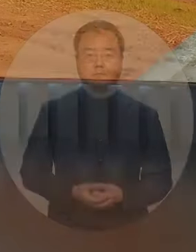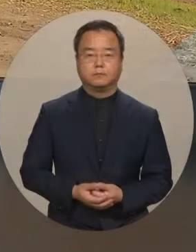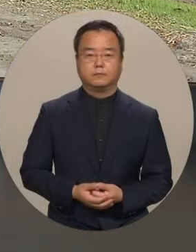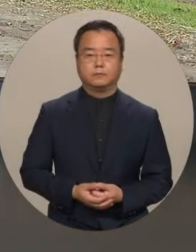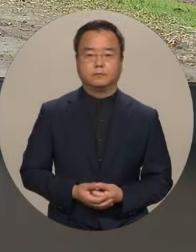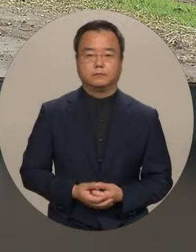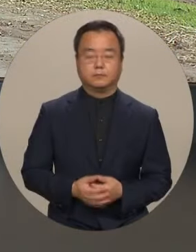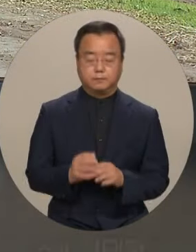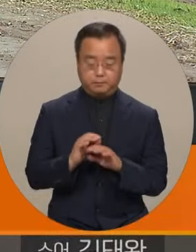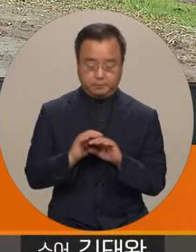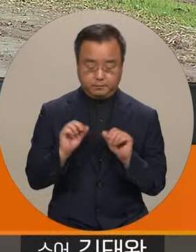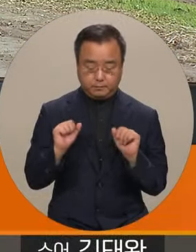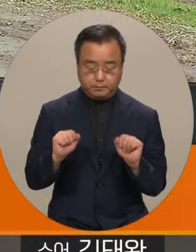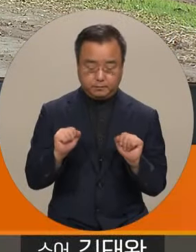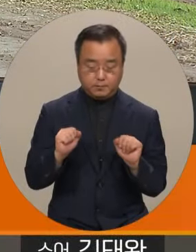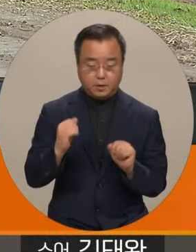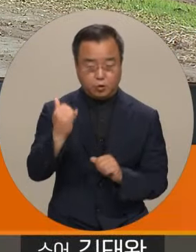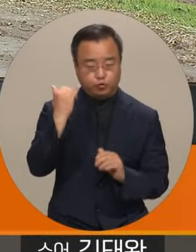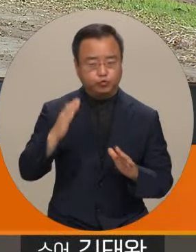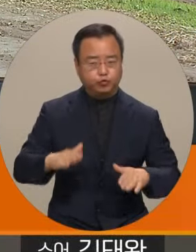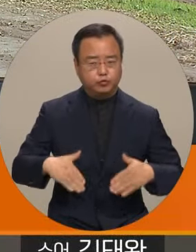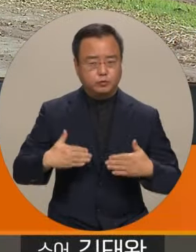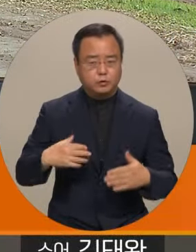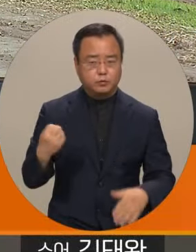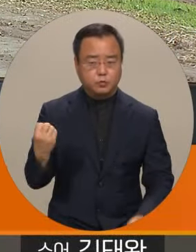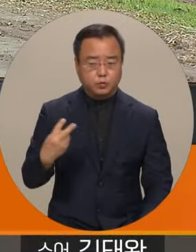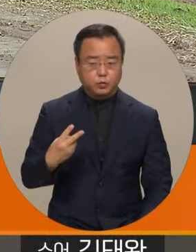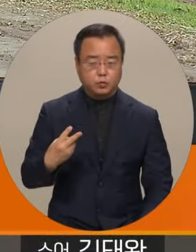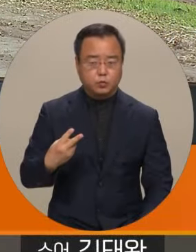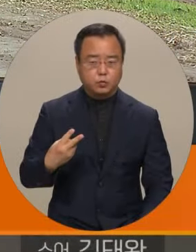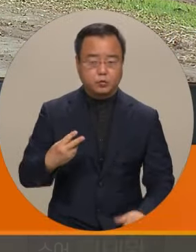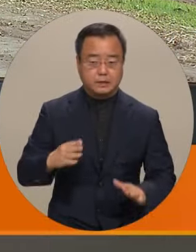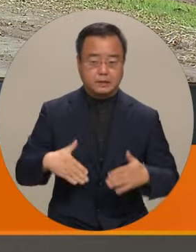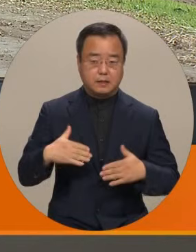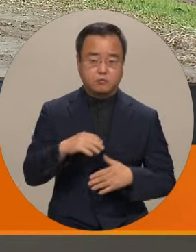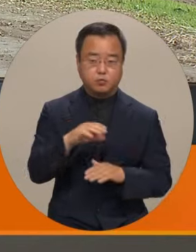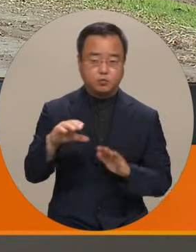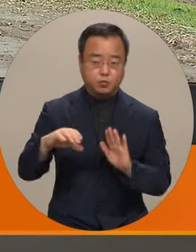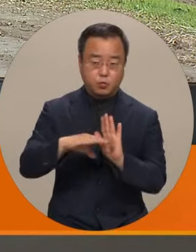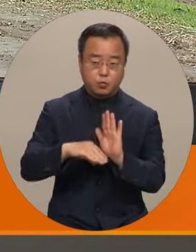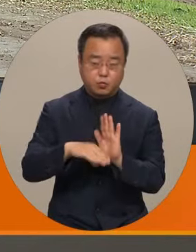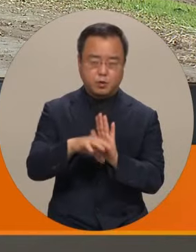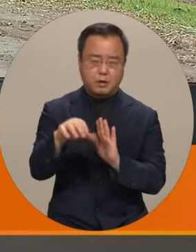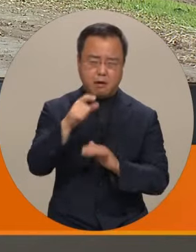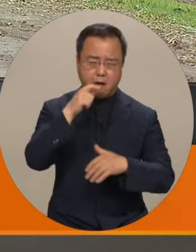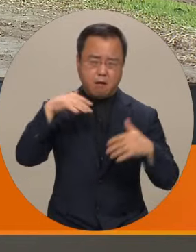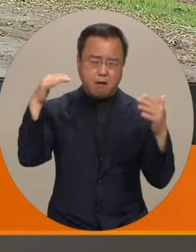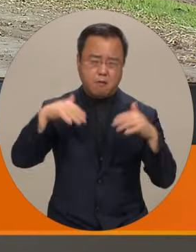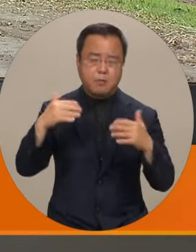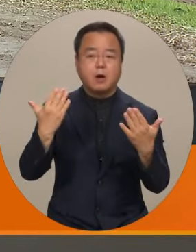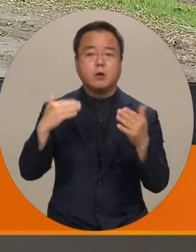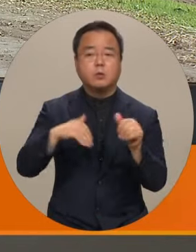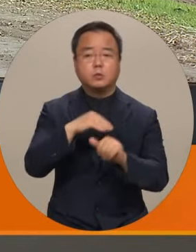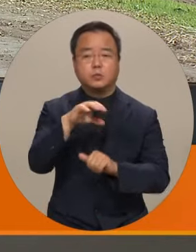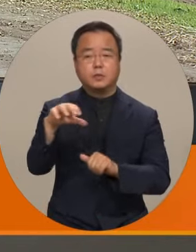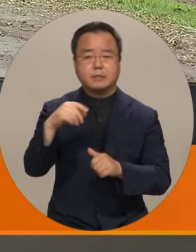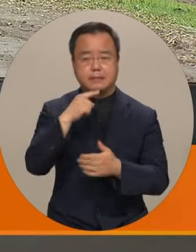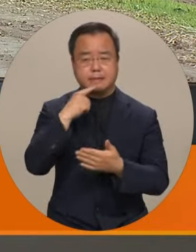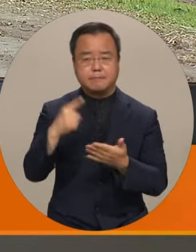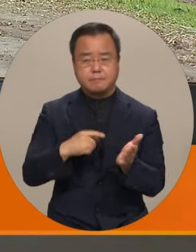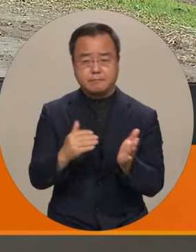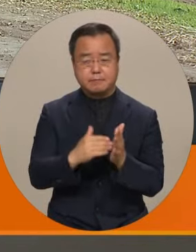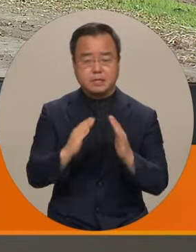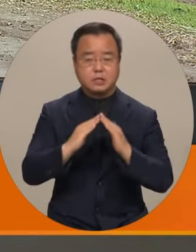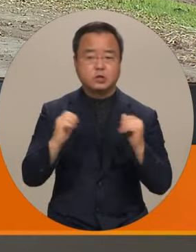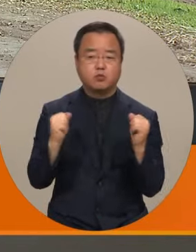충청과 남부 지역에 쏟아진 기록적 포구는 학교 현장에도 큰 피해를 남겼습니다 전북 익산에